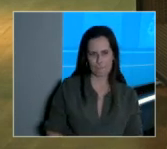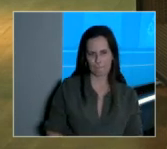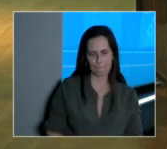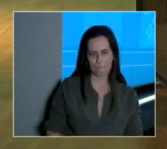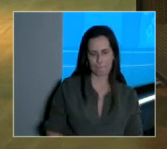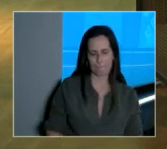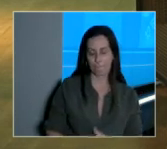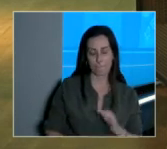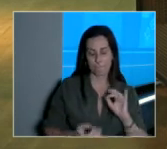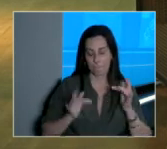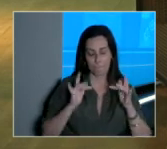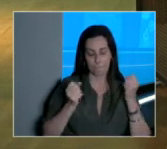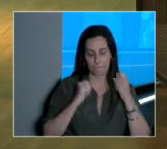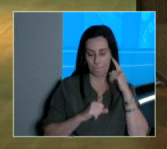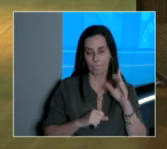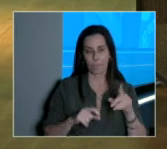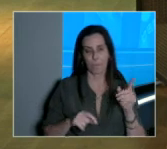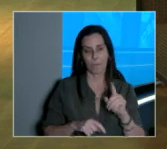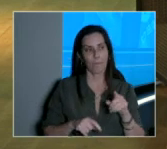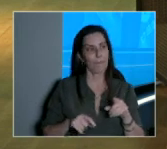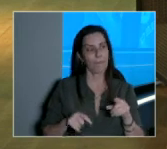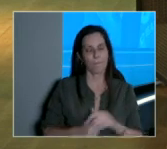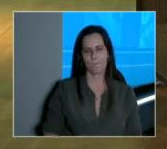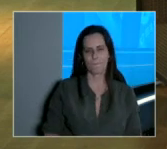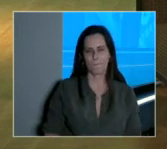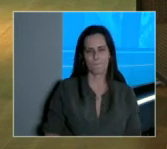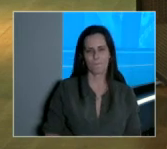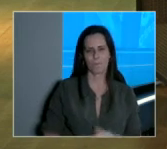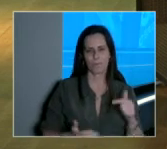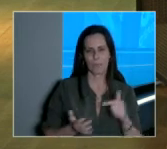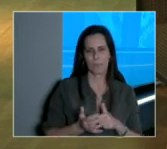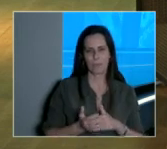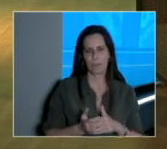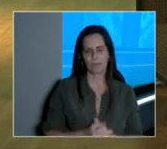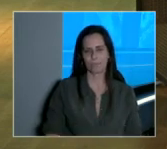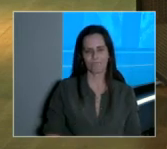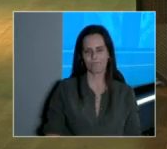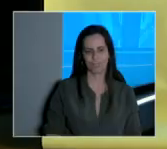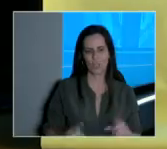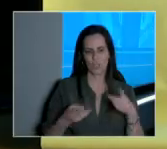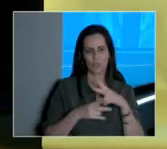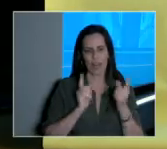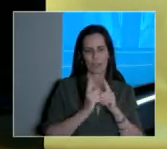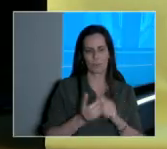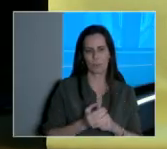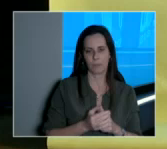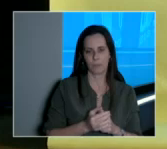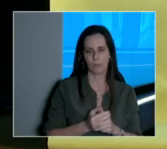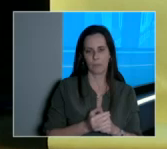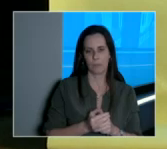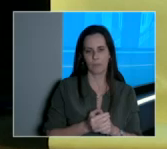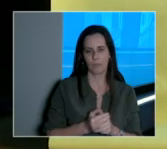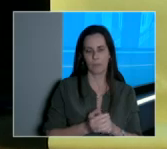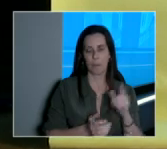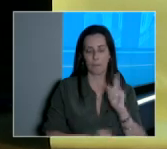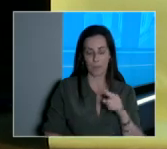לראש הממשלה. אז בעצם אתם אותם אלה, זה שני הצדדים של אותה מטבע. זה נשמע שבגלל שאז... שני הצדדים של אותה מטבע.